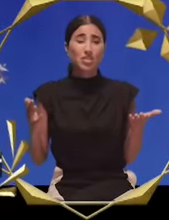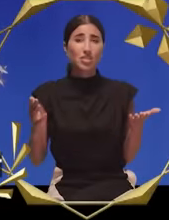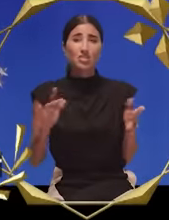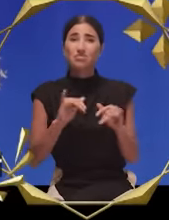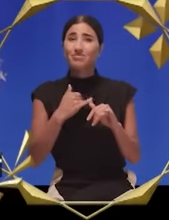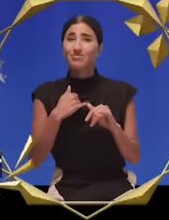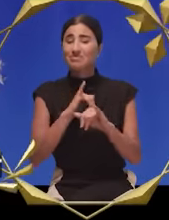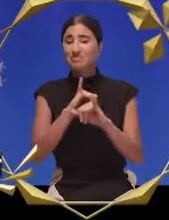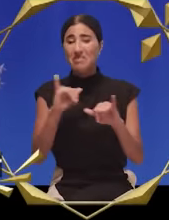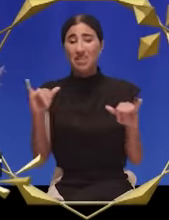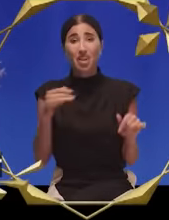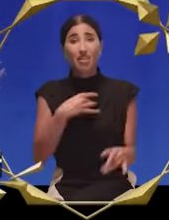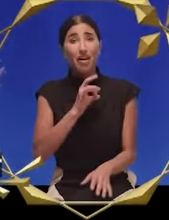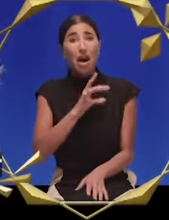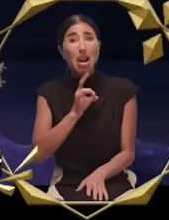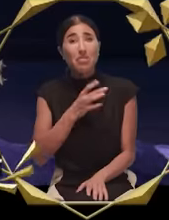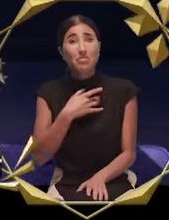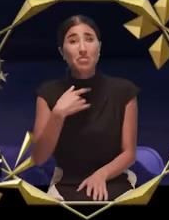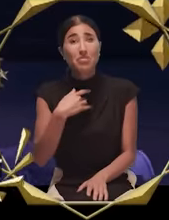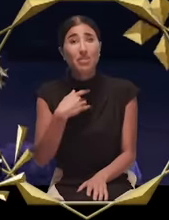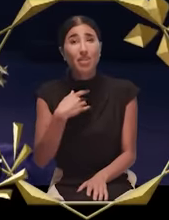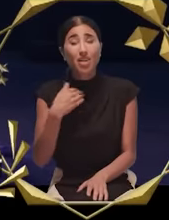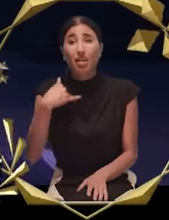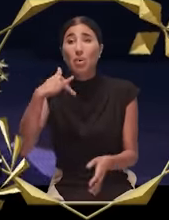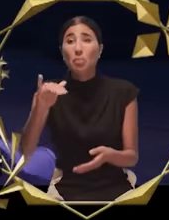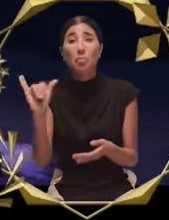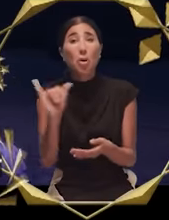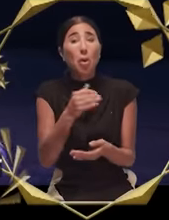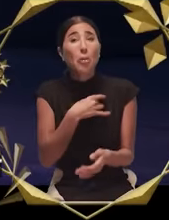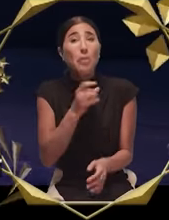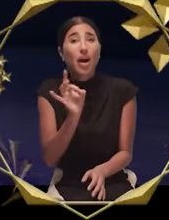ولا القلب الذي جئت